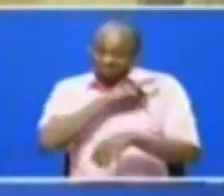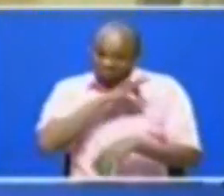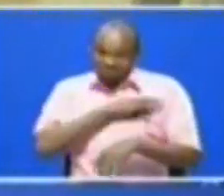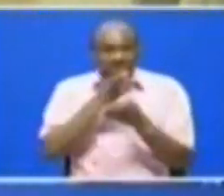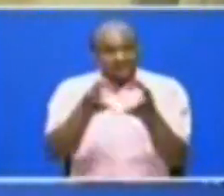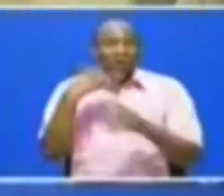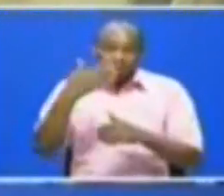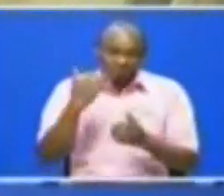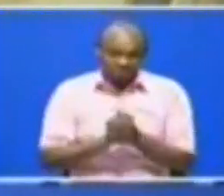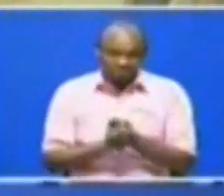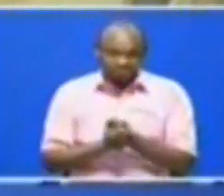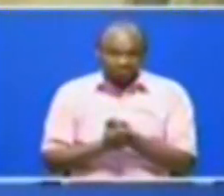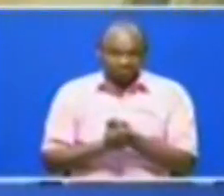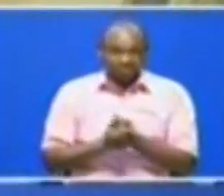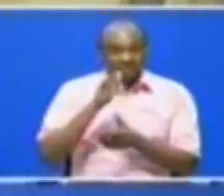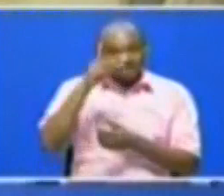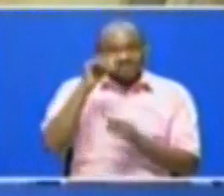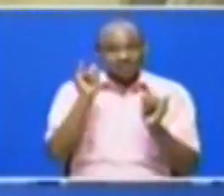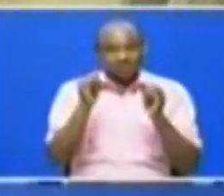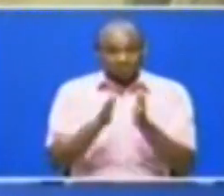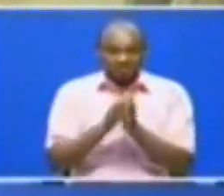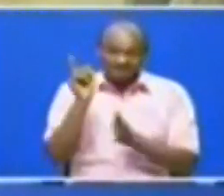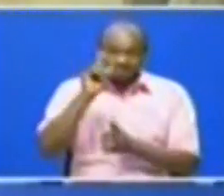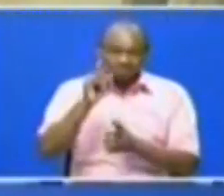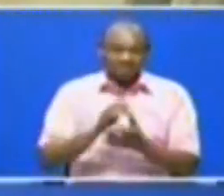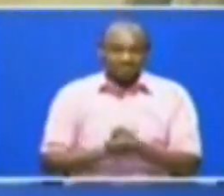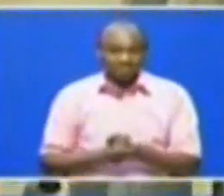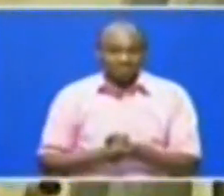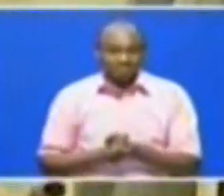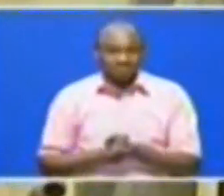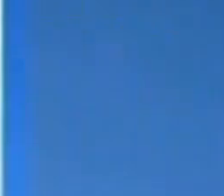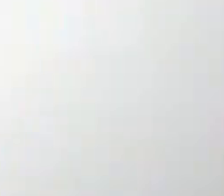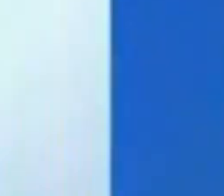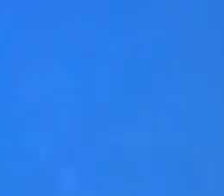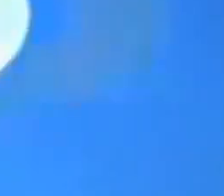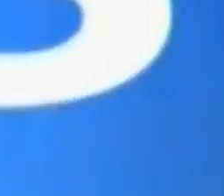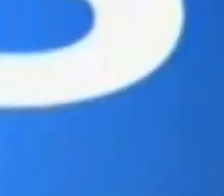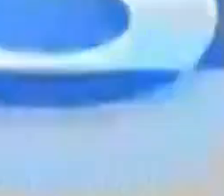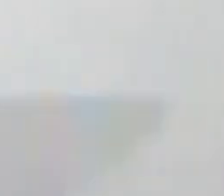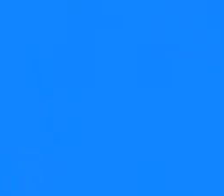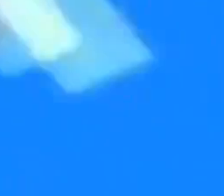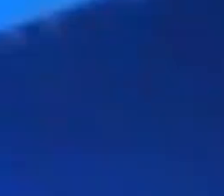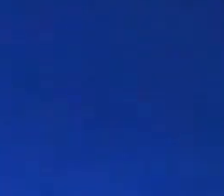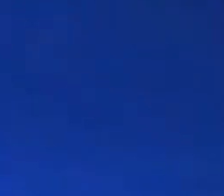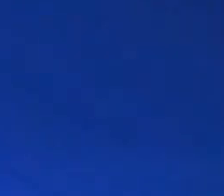siku. Raquel Muigai, KTN News, Nairobi. This is KTN News.